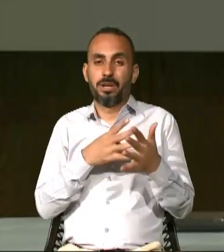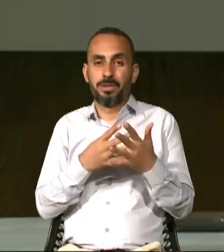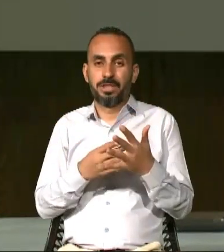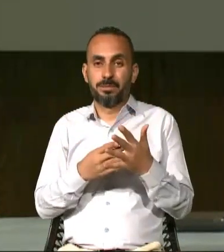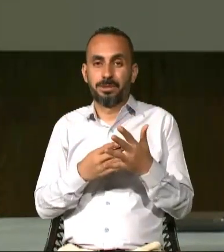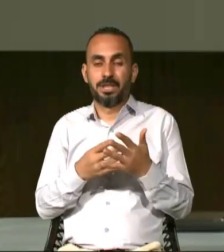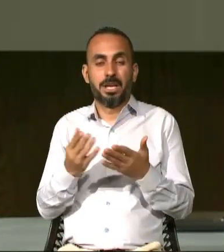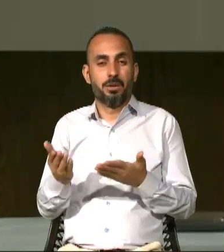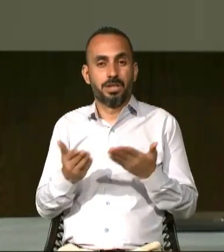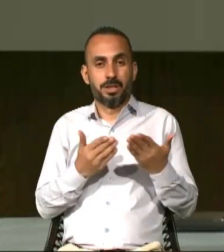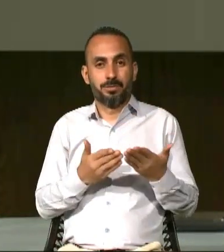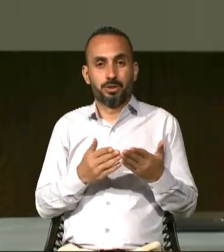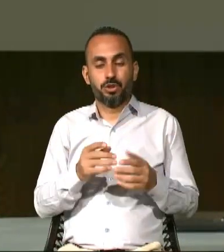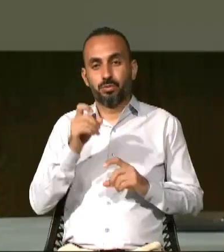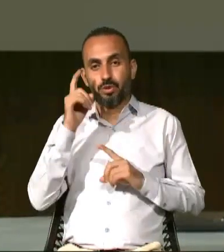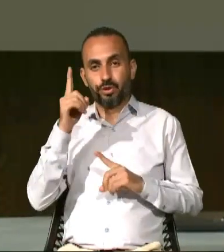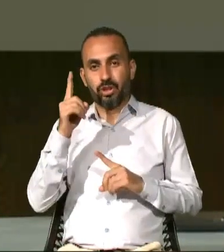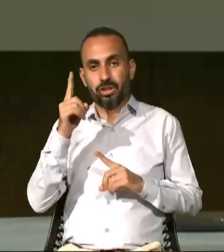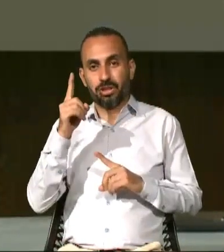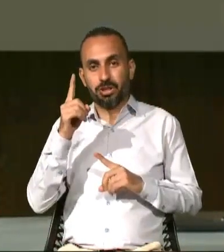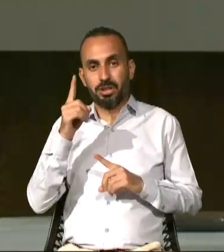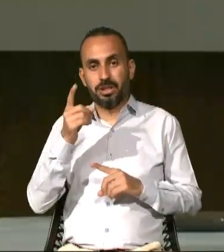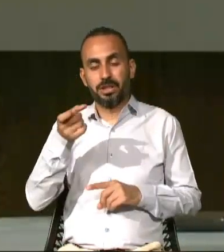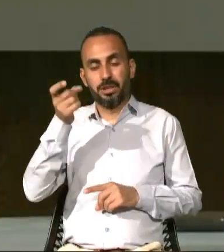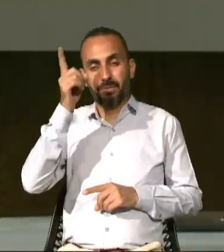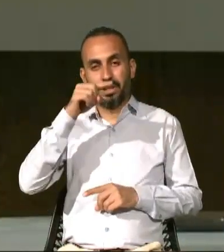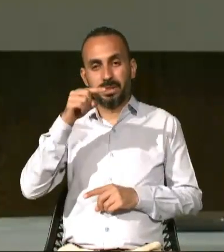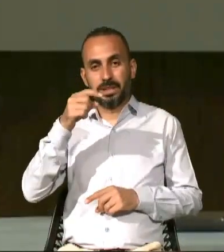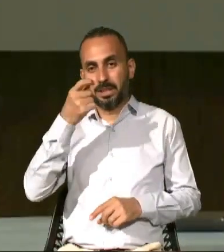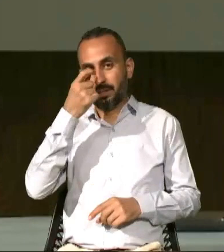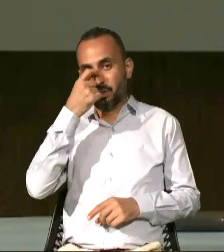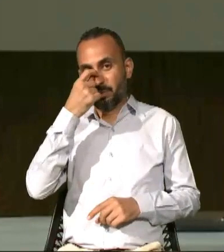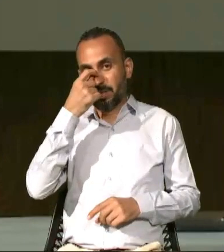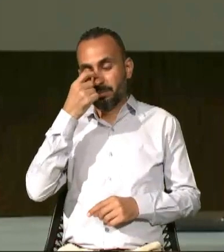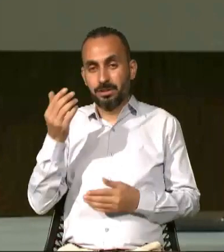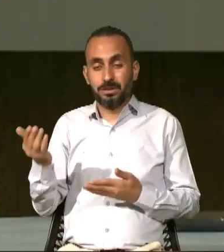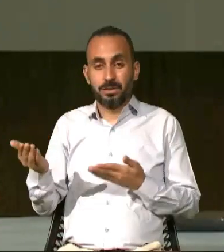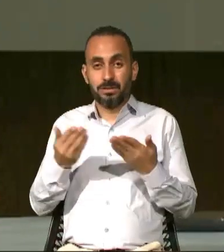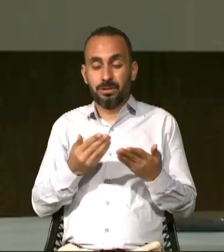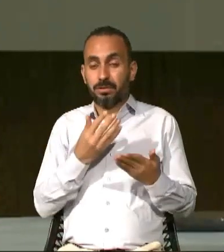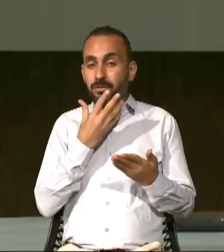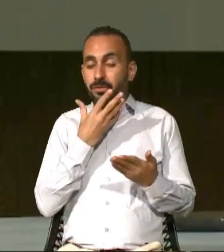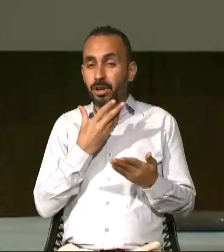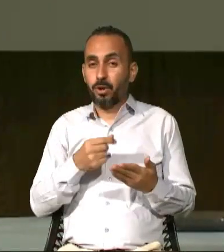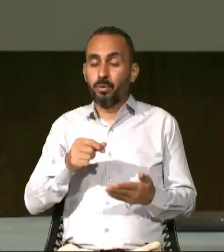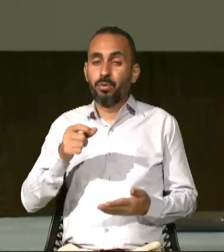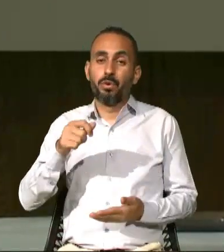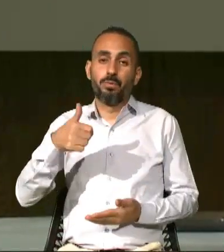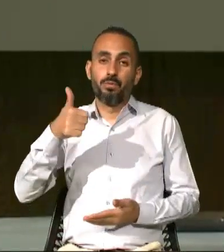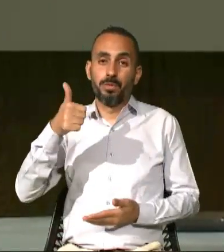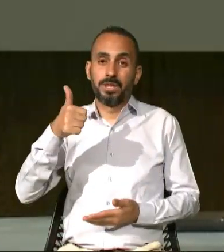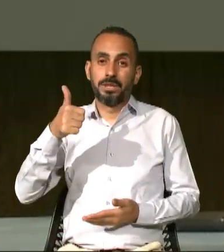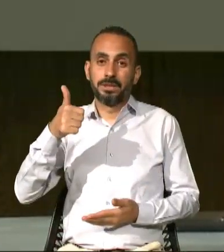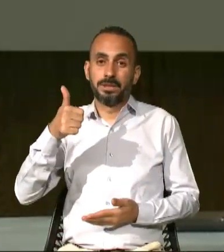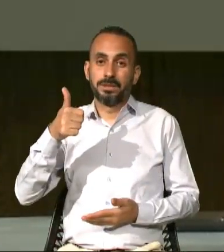يوم الخميس ضيف مميز برضو جميل. يعني ربنا يباركنا بركة غير